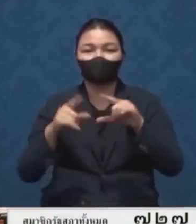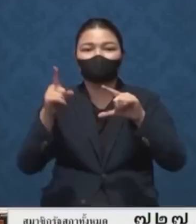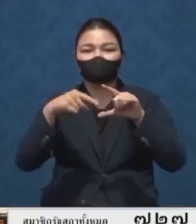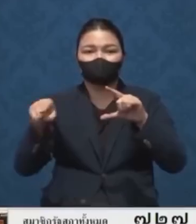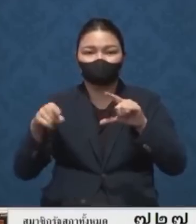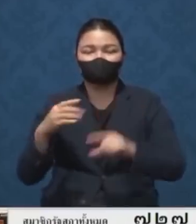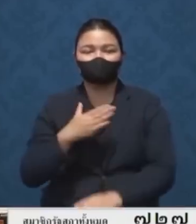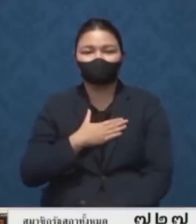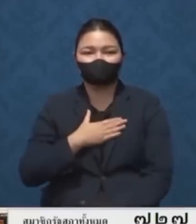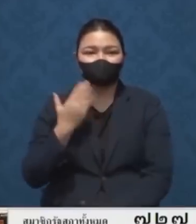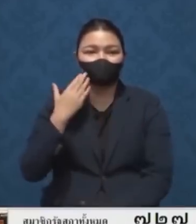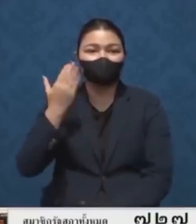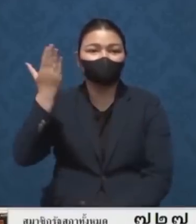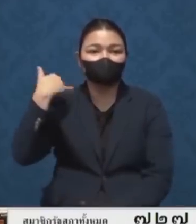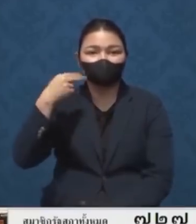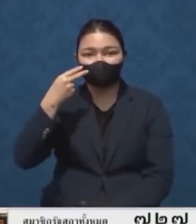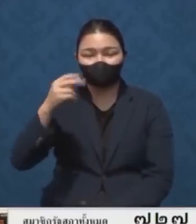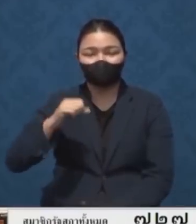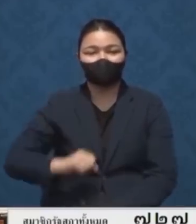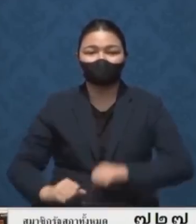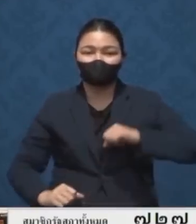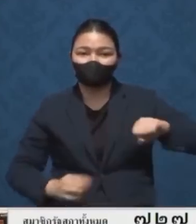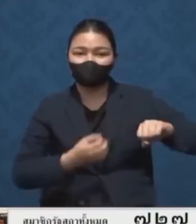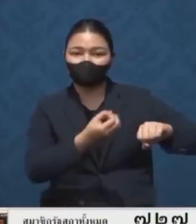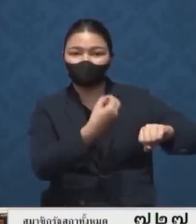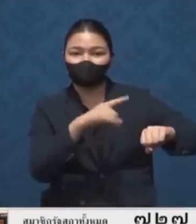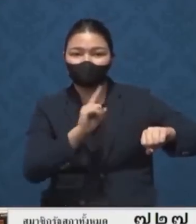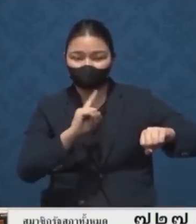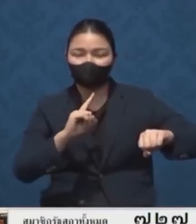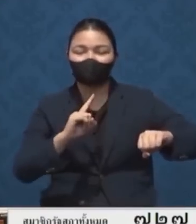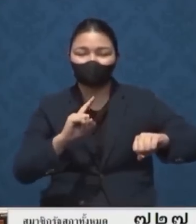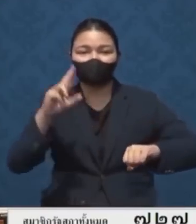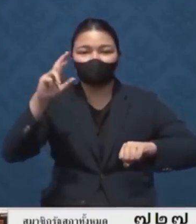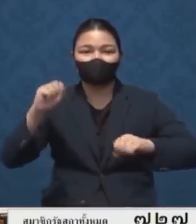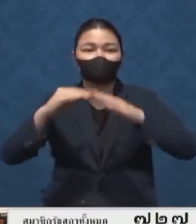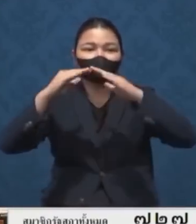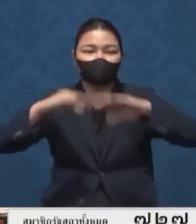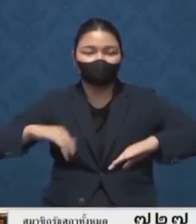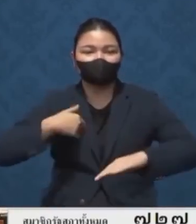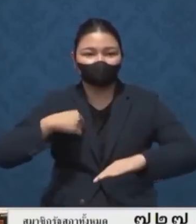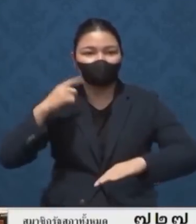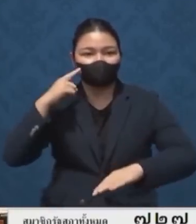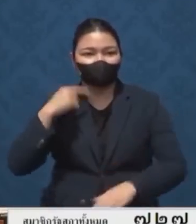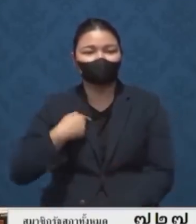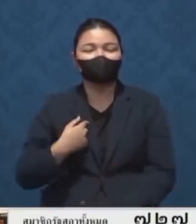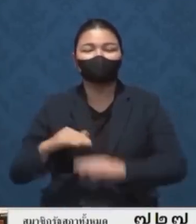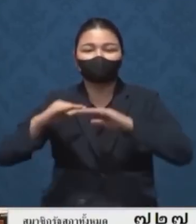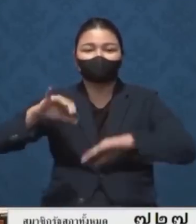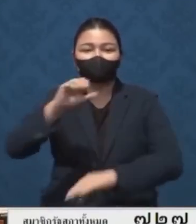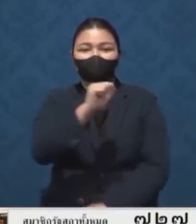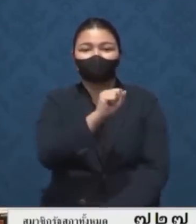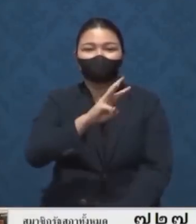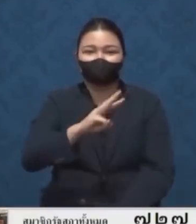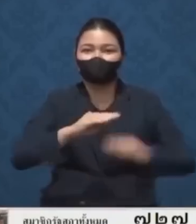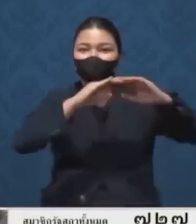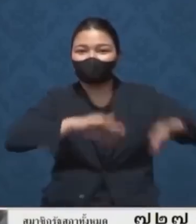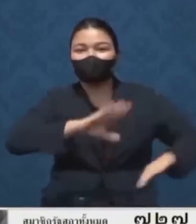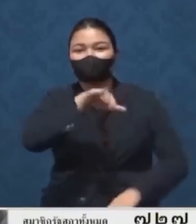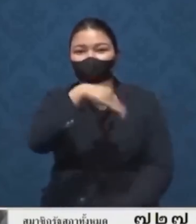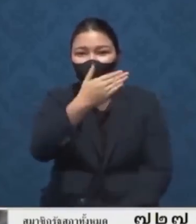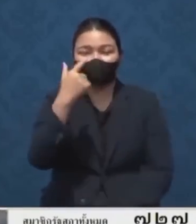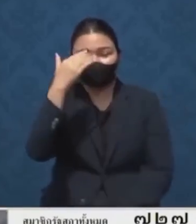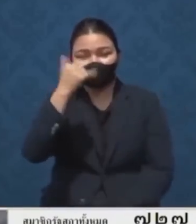เมื่อกี้เห็นทางฝั่งซ้ายมือนั้นบอกว่าให้ยุบสภาไปเลยใช่ไหมคะที่ให้เขาเสนอว่าอายุสวก่อนค่ะเพราะว่าไม่ได้มาจากการเลือกตั้ง